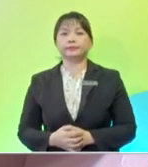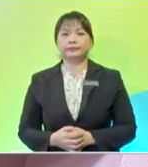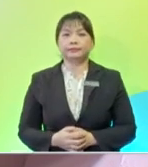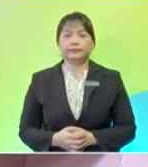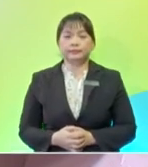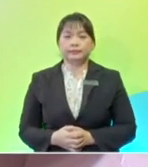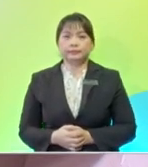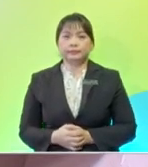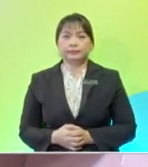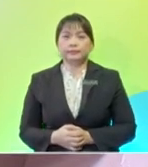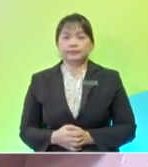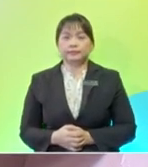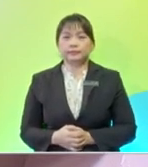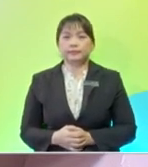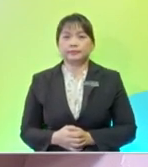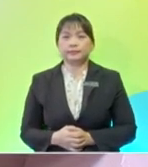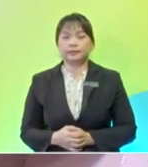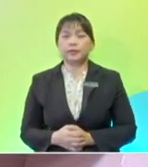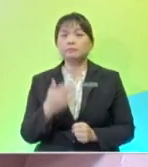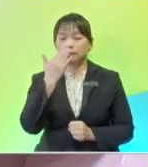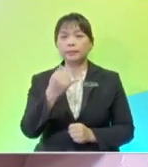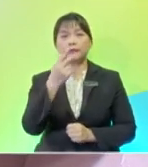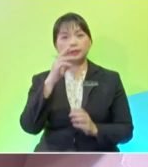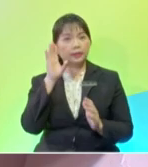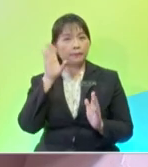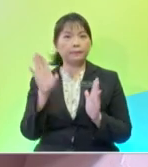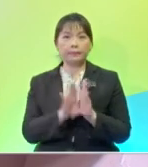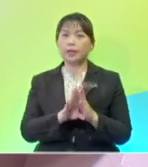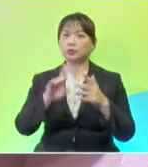gambar kedua macam lebih kurang Betul